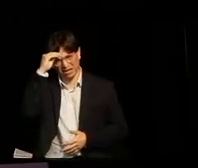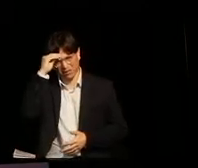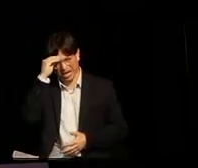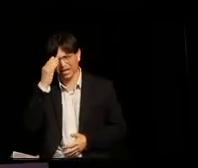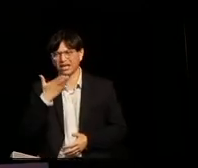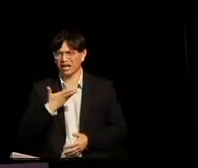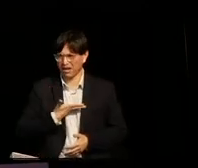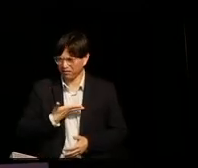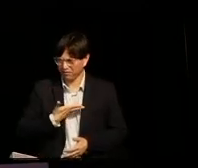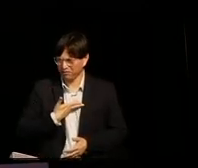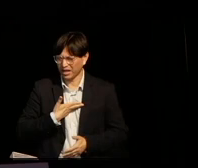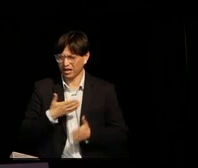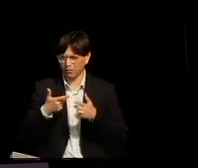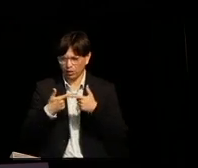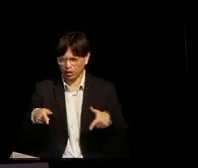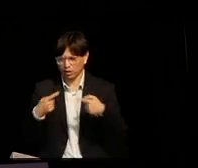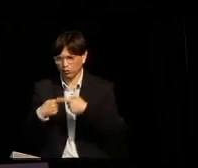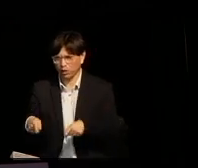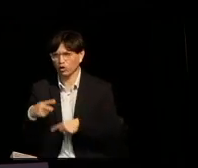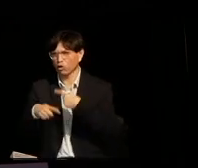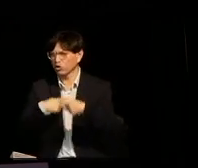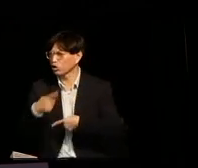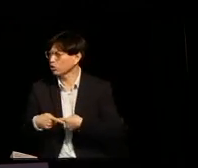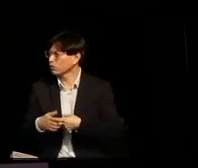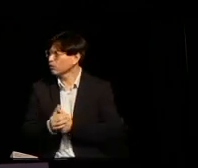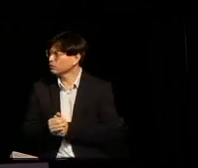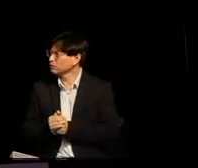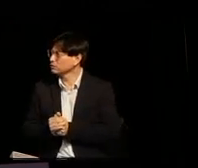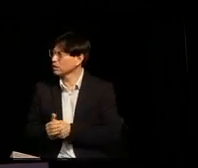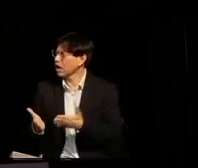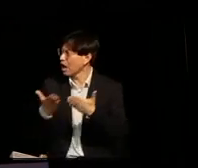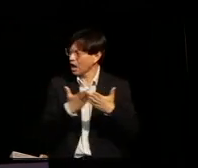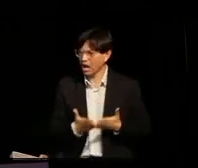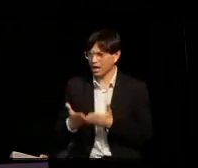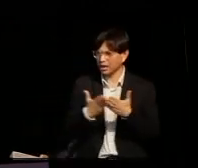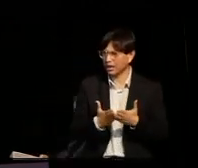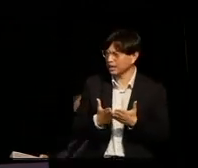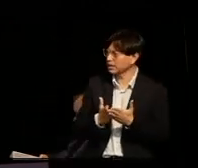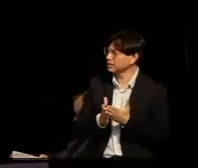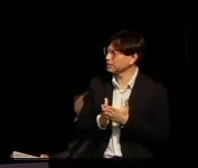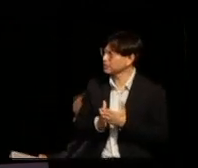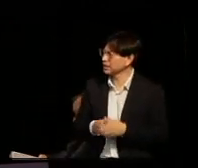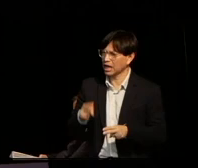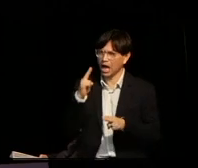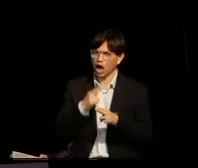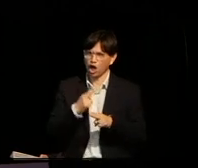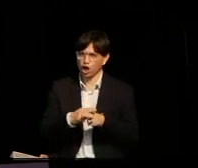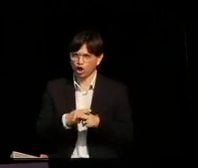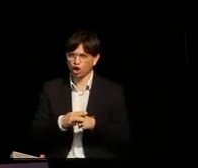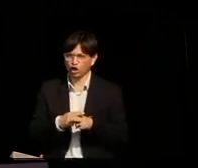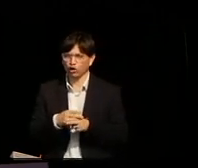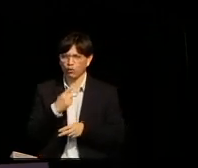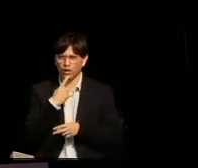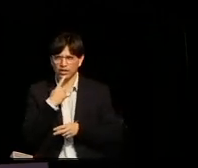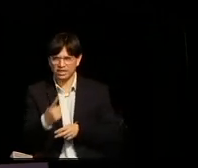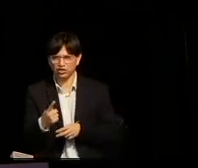in modo disordinato No cioè per esempio il fatto che la catechesi dell'iniziazione Cristiana cioè quello che a Roma chiamiamo il catechismo della comunione